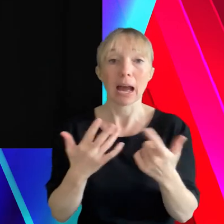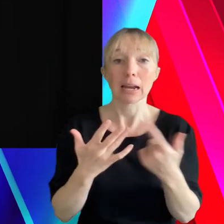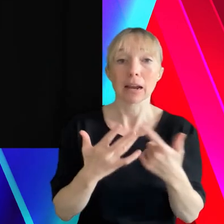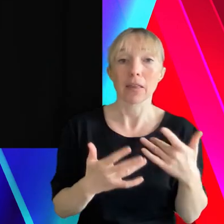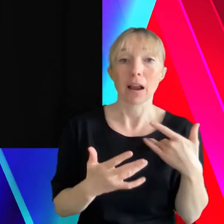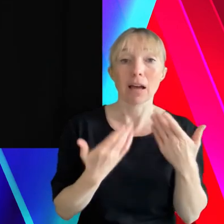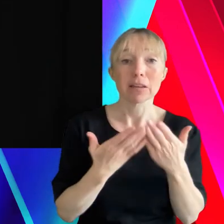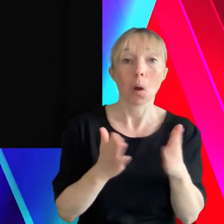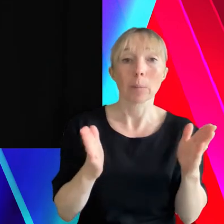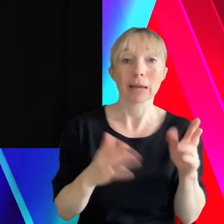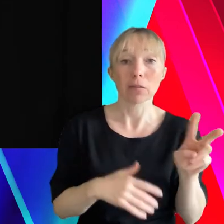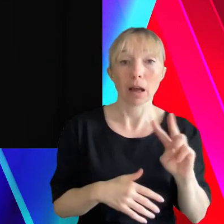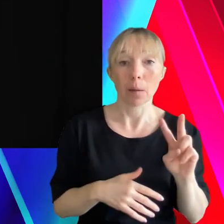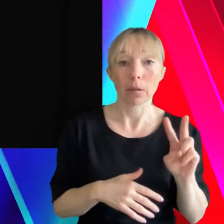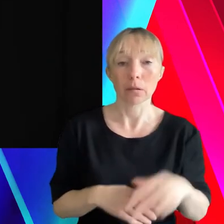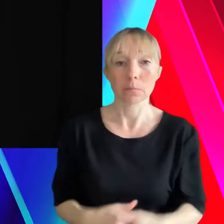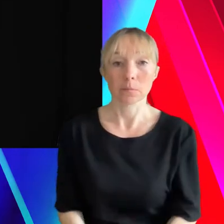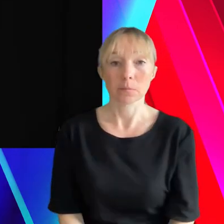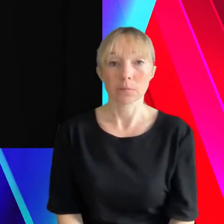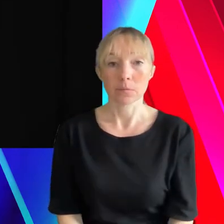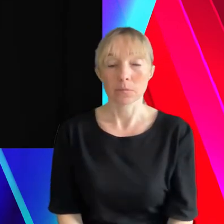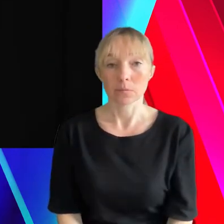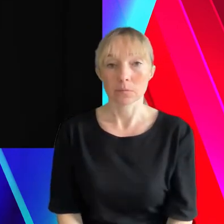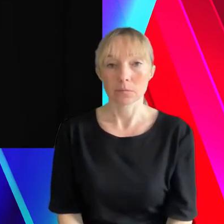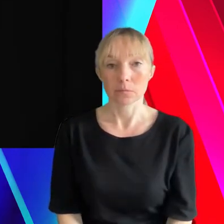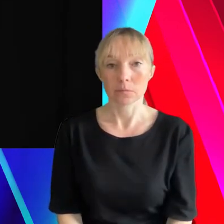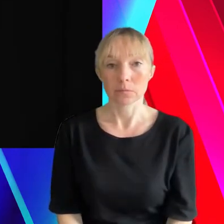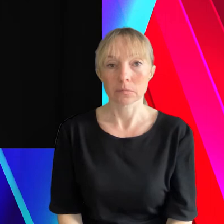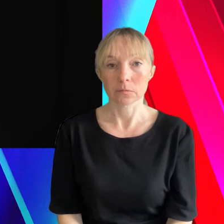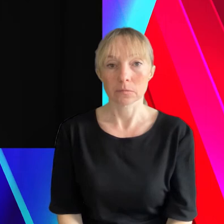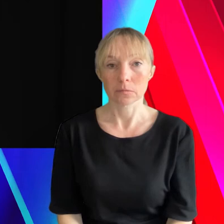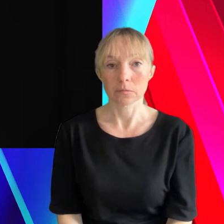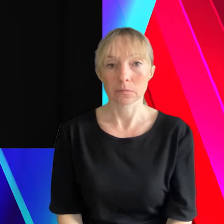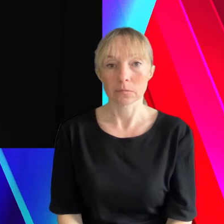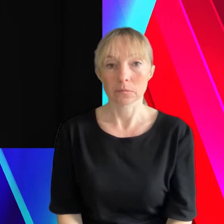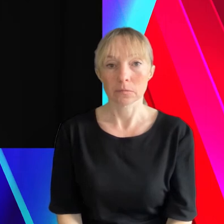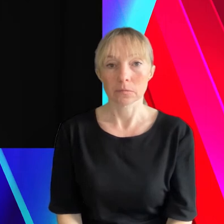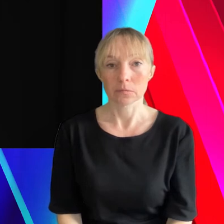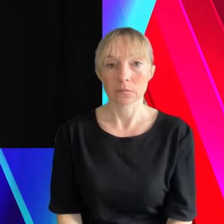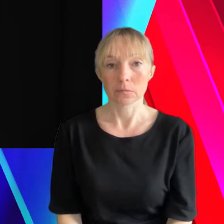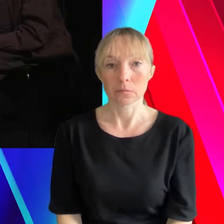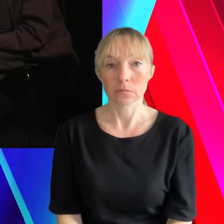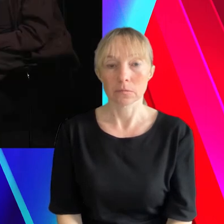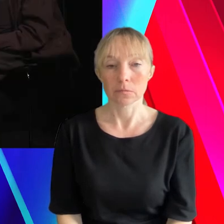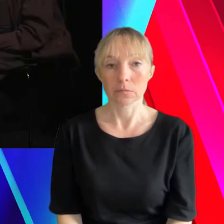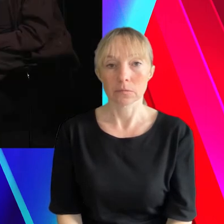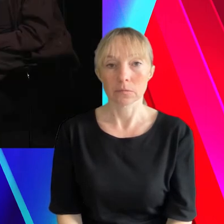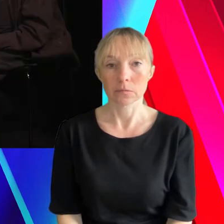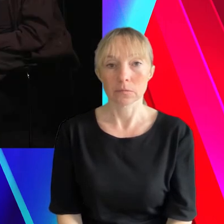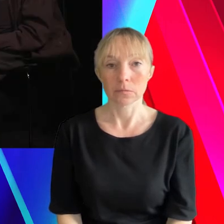به بهانه یه کارگر نظافتچی وارد یه روز زندگی زوج یه خانواده میشیم.